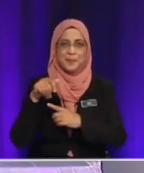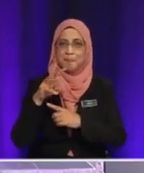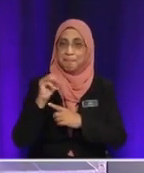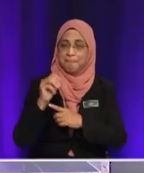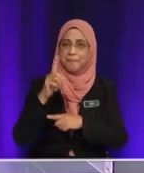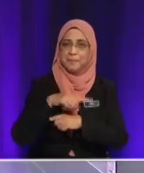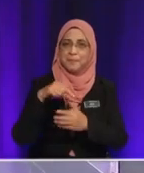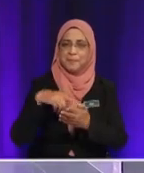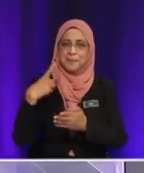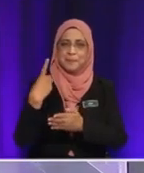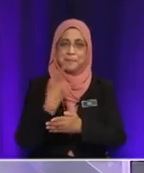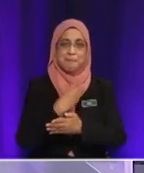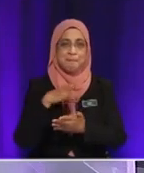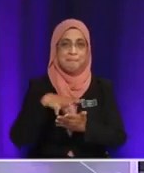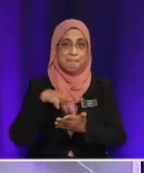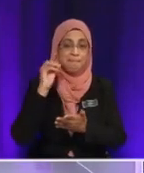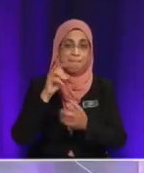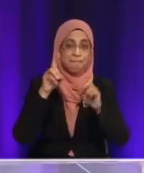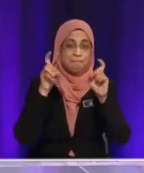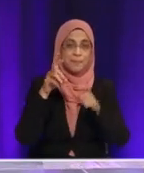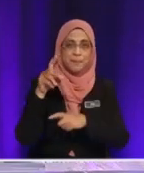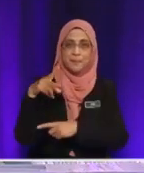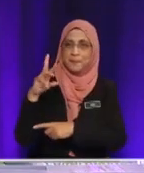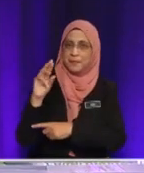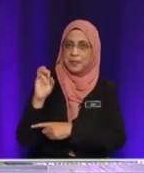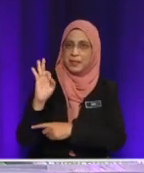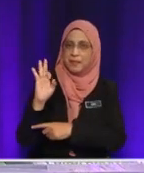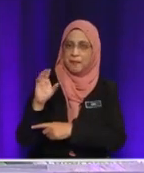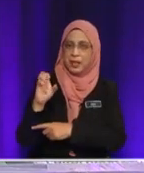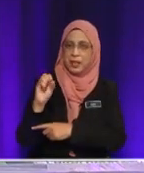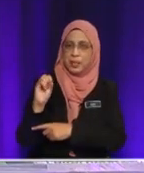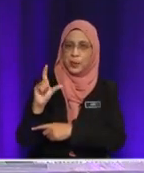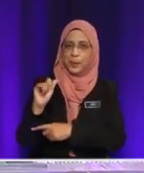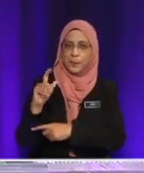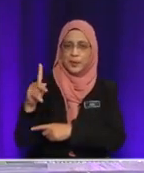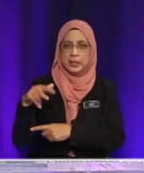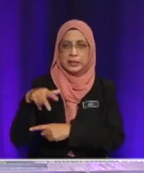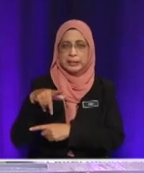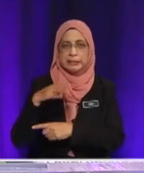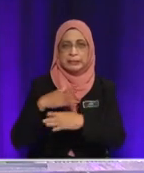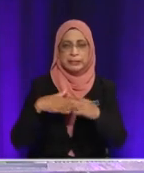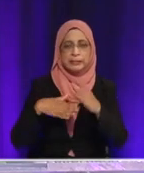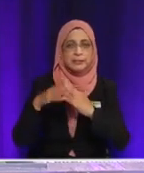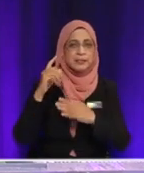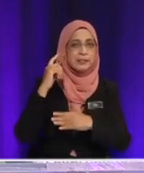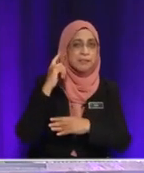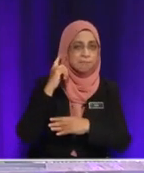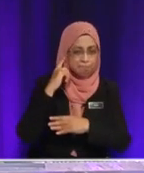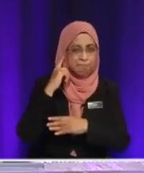belajar mata pelajaran pendidikan khas dengan topik kita refleksologi kaki, tangan, telinga tingkatan 4 dengan topik yang lebih